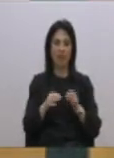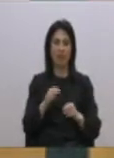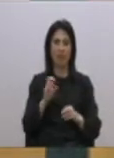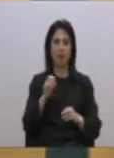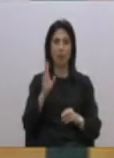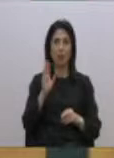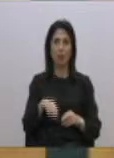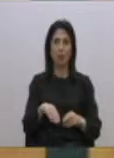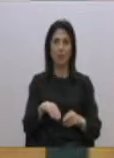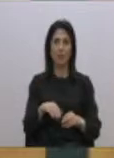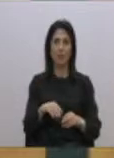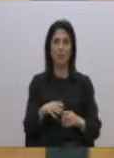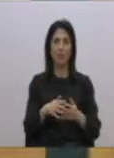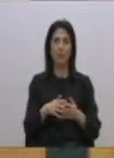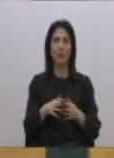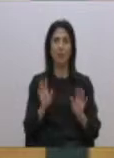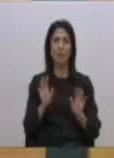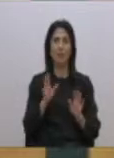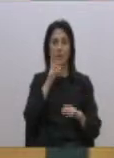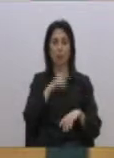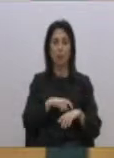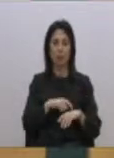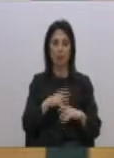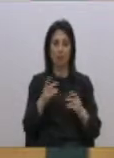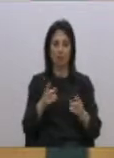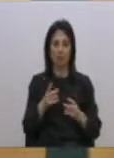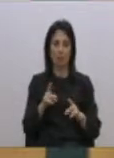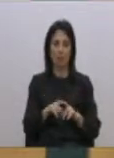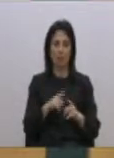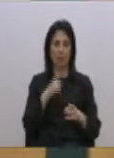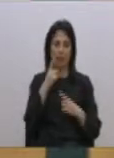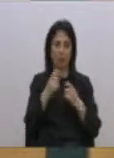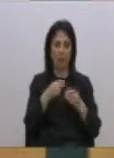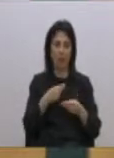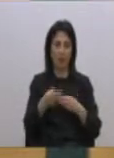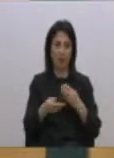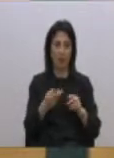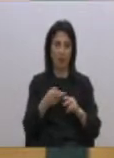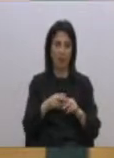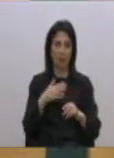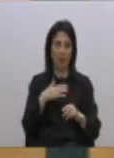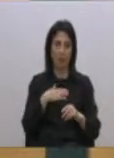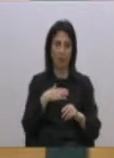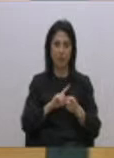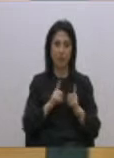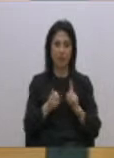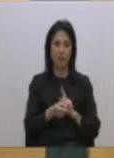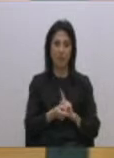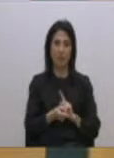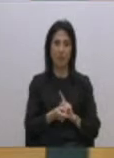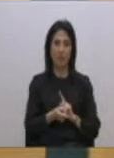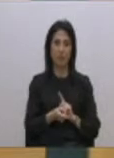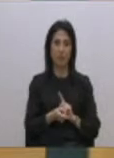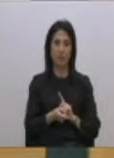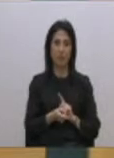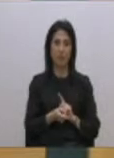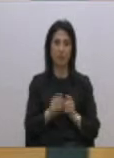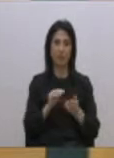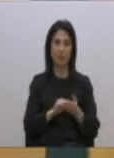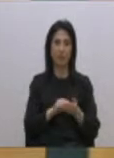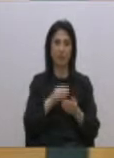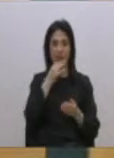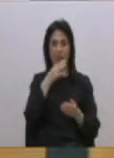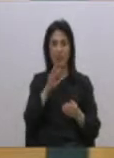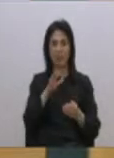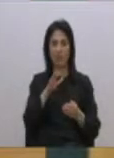უფრო მეტი დრო დაჭირდებოდა ასეთი ინფორმაციის გაცემას და ამიტომ ჩვენ ამ მიუთითეთ რომ